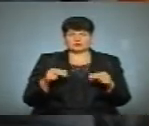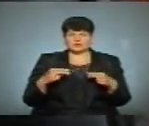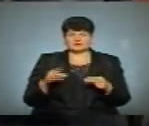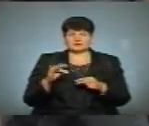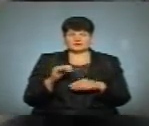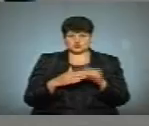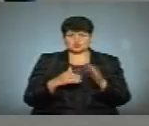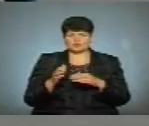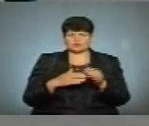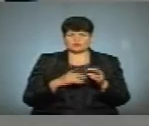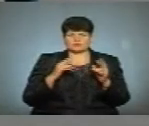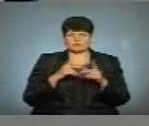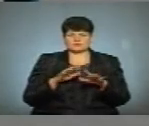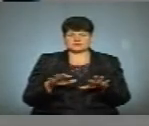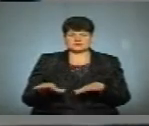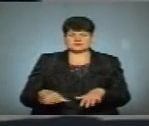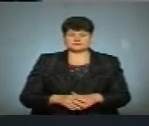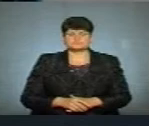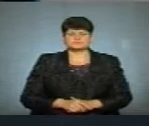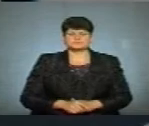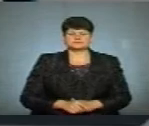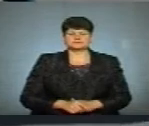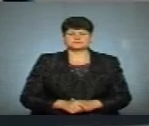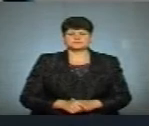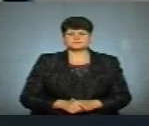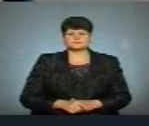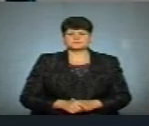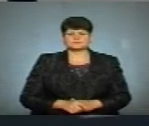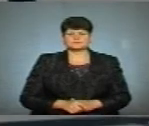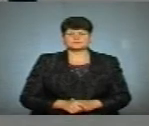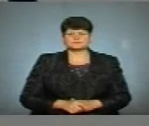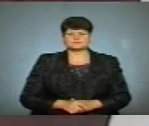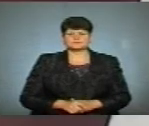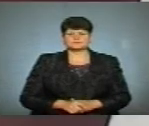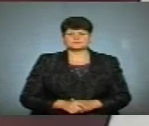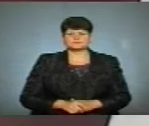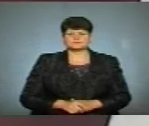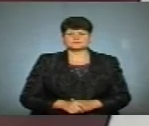невстановлених місцях. Марія Котенко, Марта Журавель. Новини на Суспільному. Тернопіль.